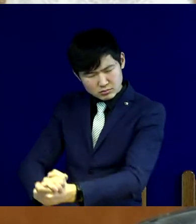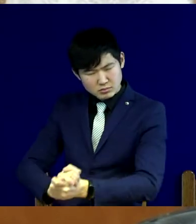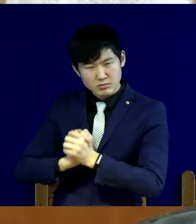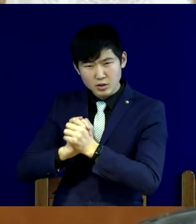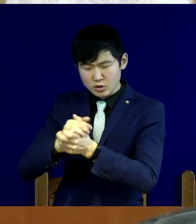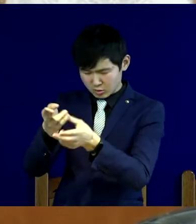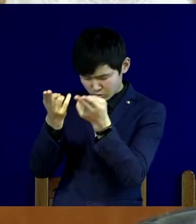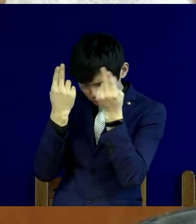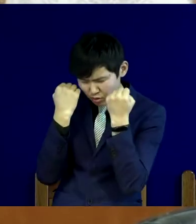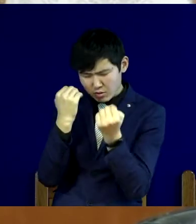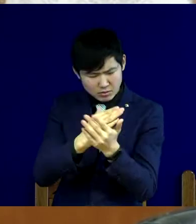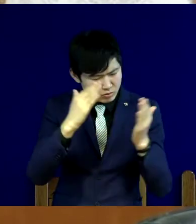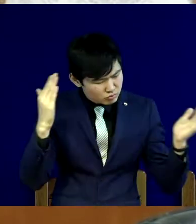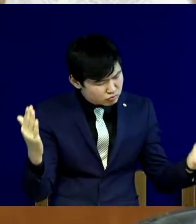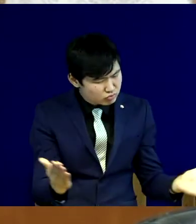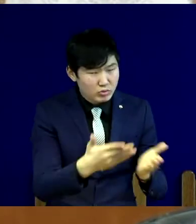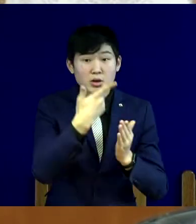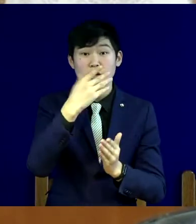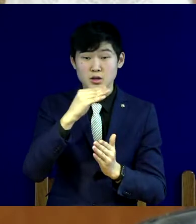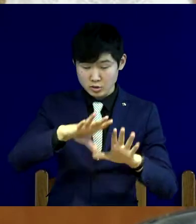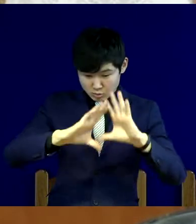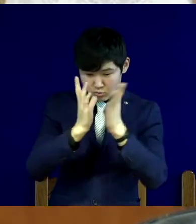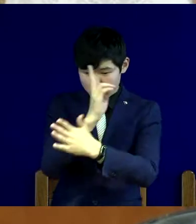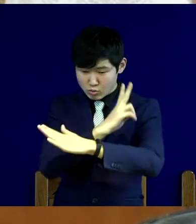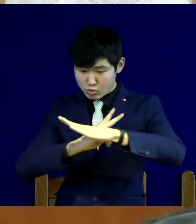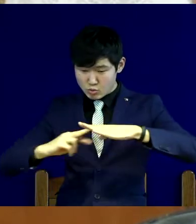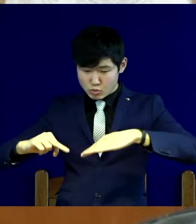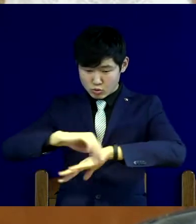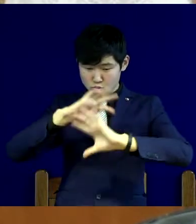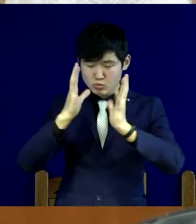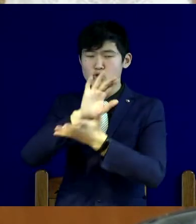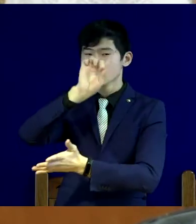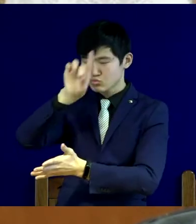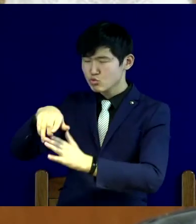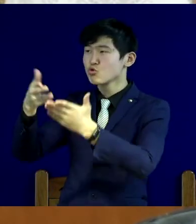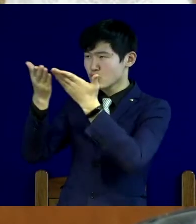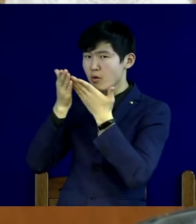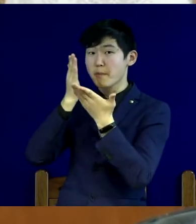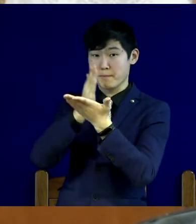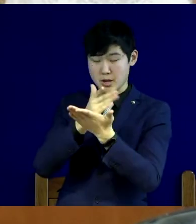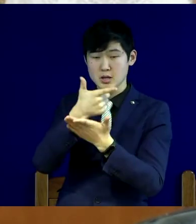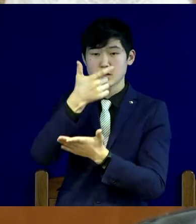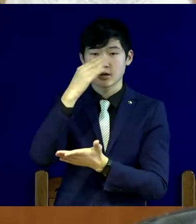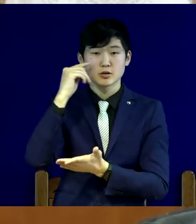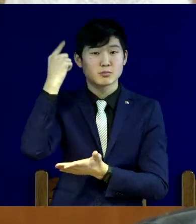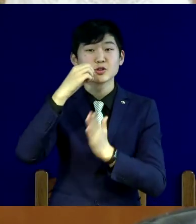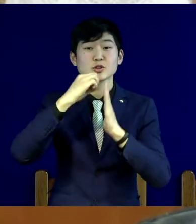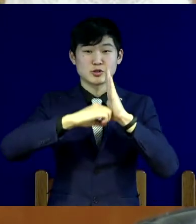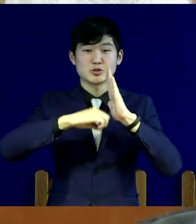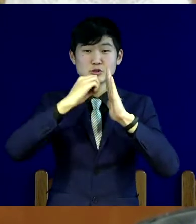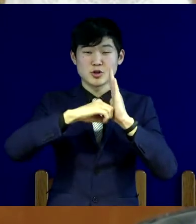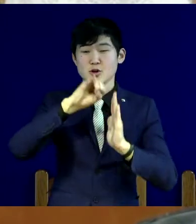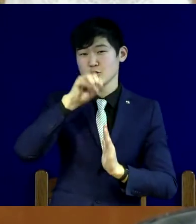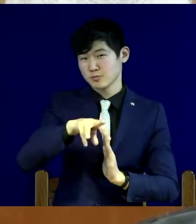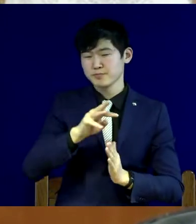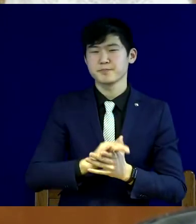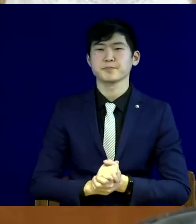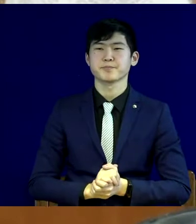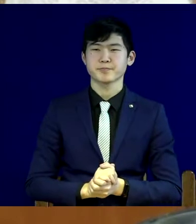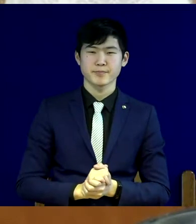않은 모습을 보시기 원해서 이런 고난 윤허를 하시라고 생각을 합니다 에 참된